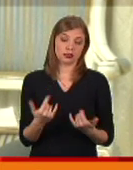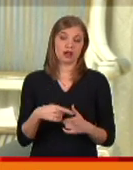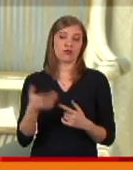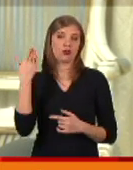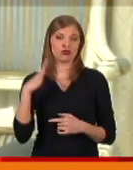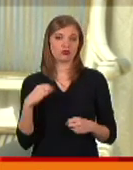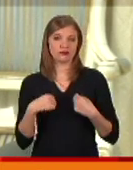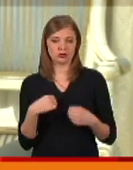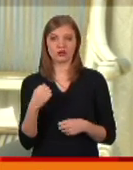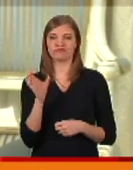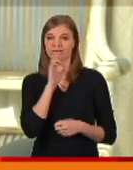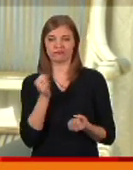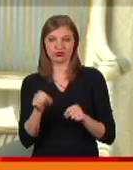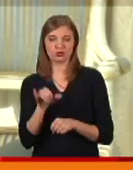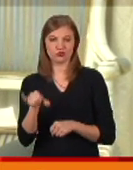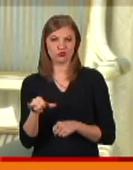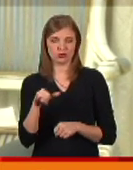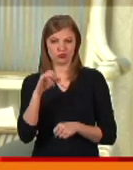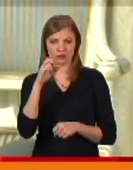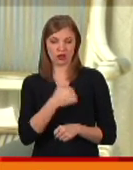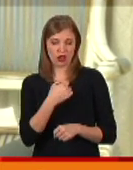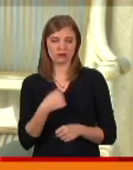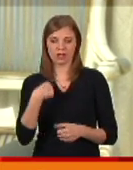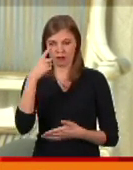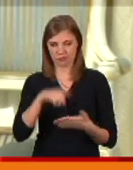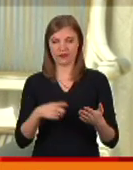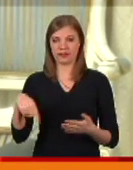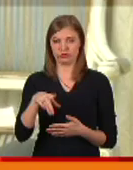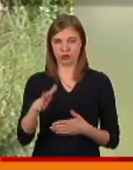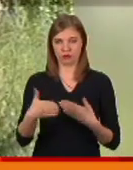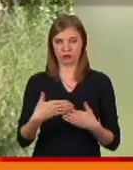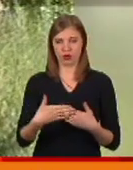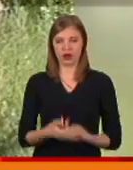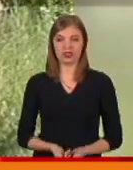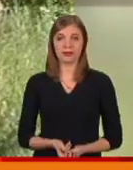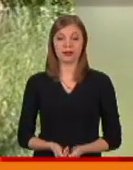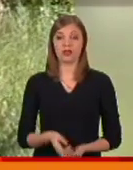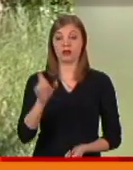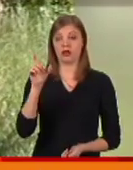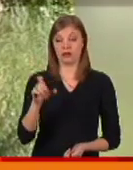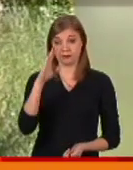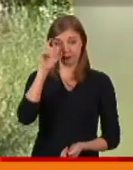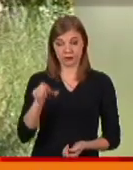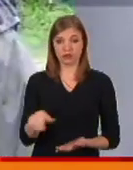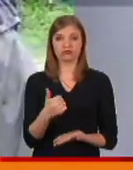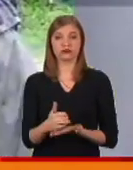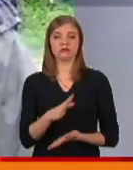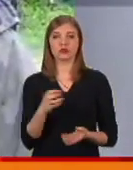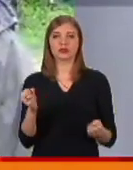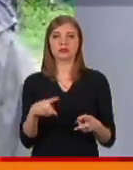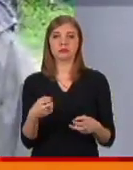розкрасти армію, розкрасти нашу державу, я впевнений, вони будуть покарані. Сергій Кривонос очолював